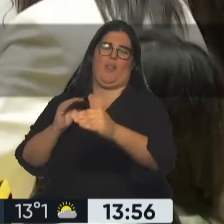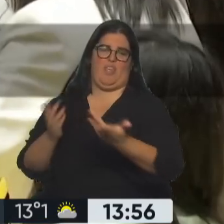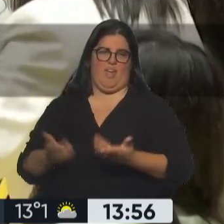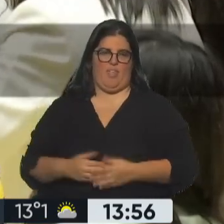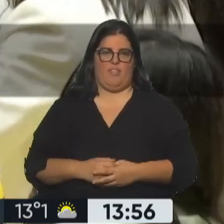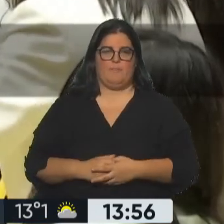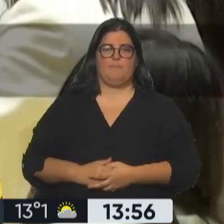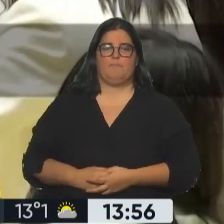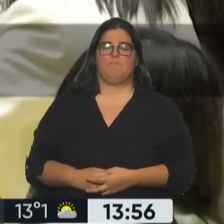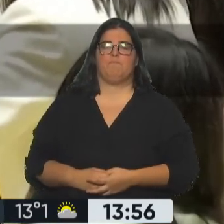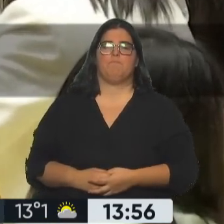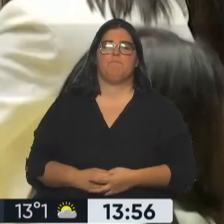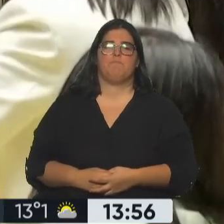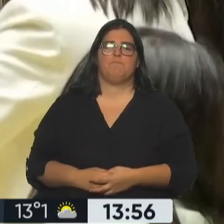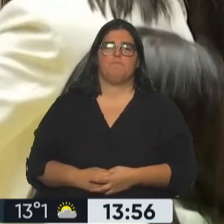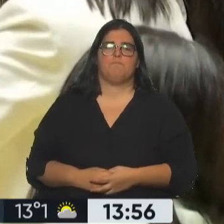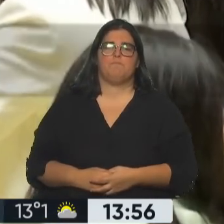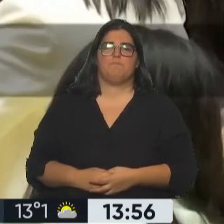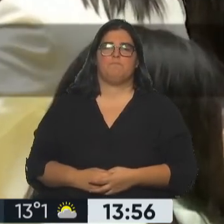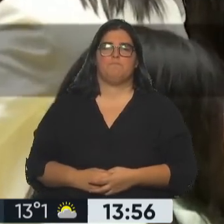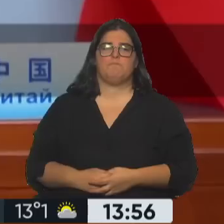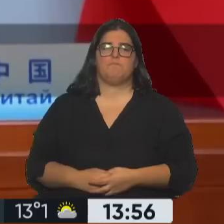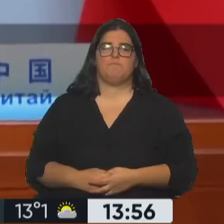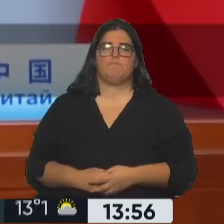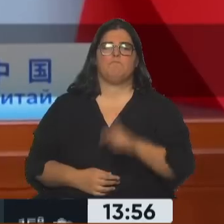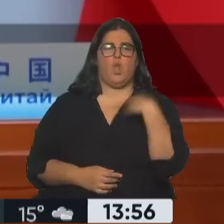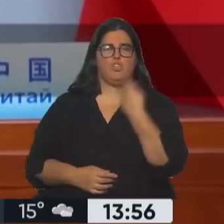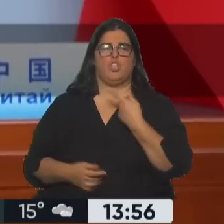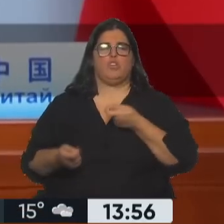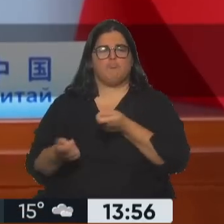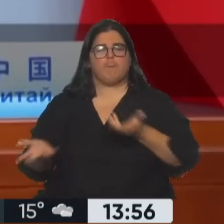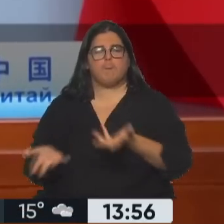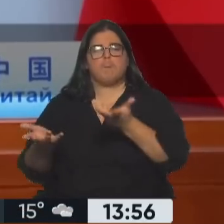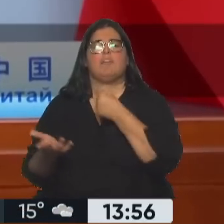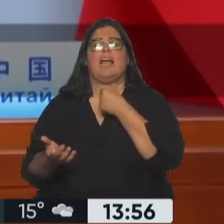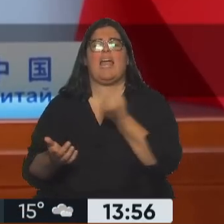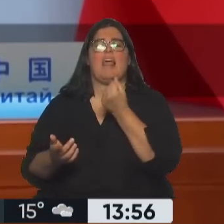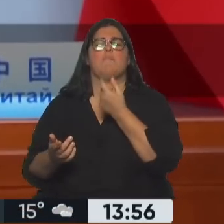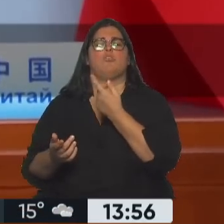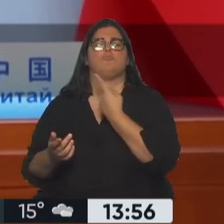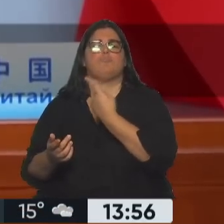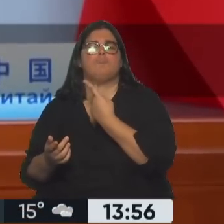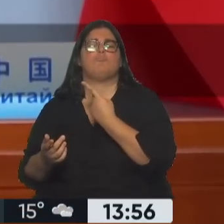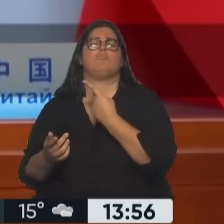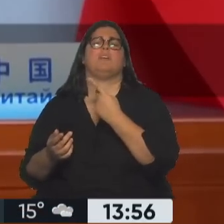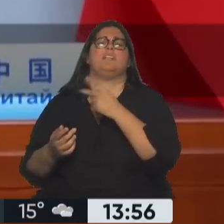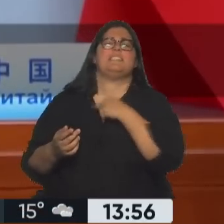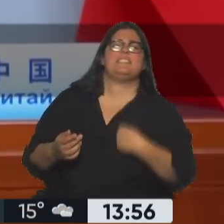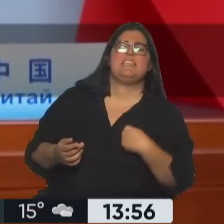大的正能量，推进中国中亚交通走廊建设，